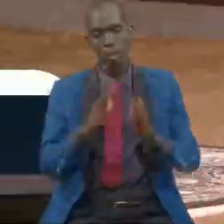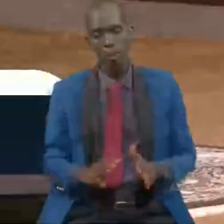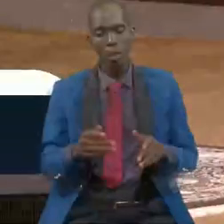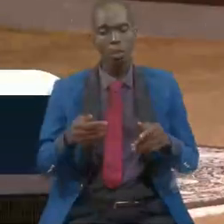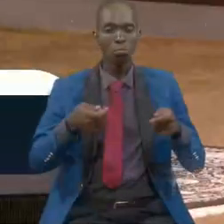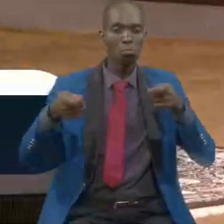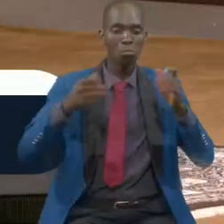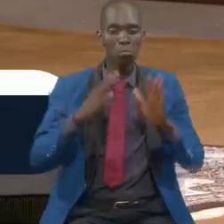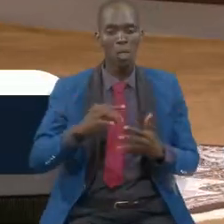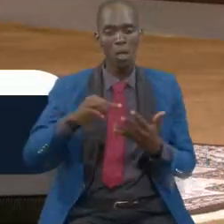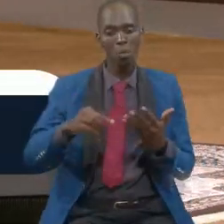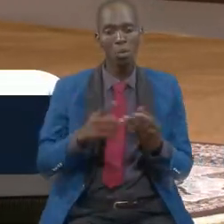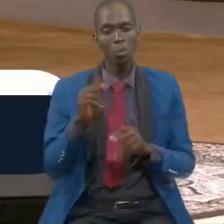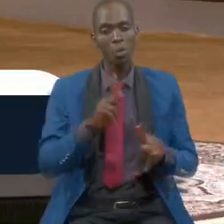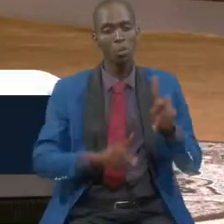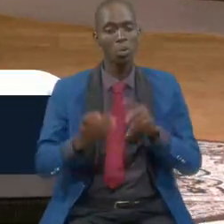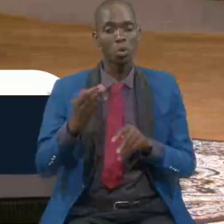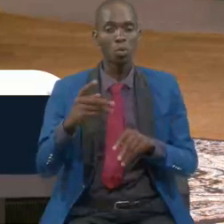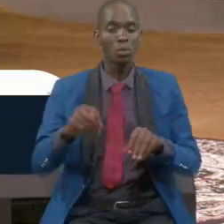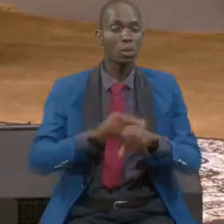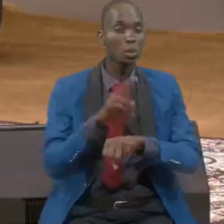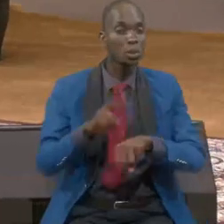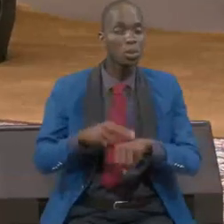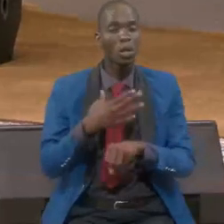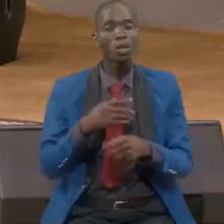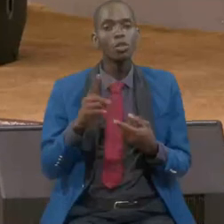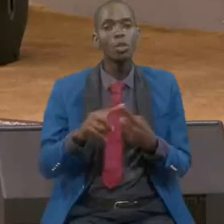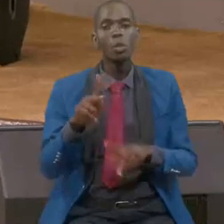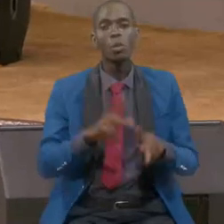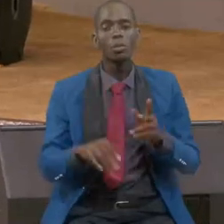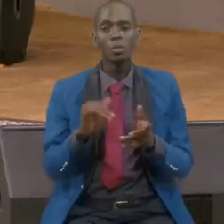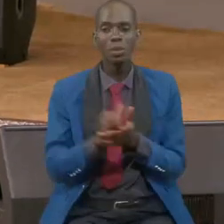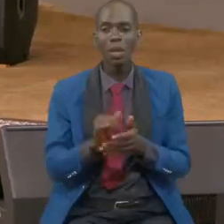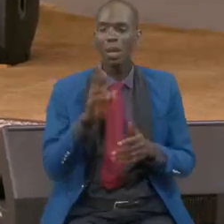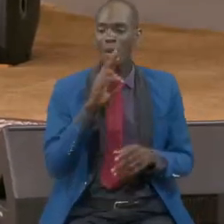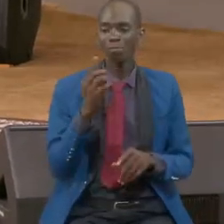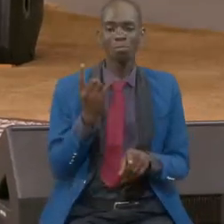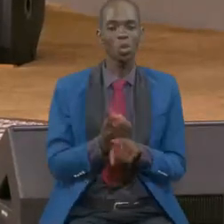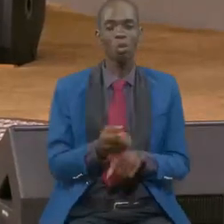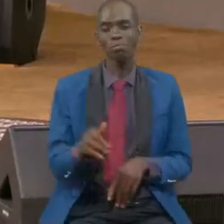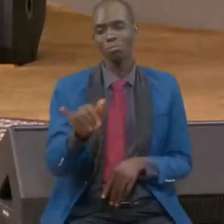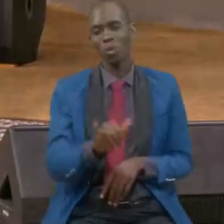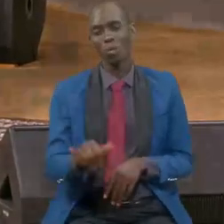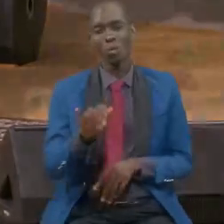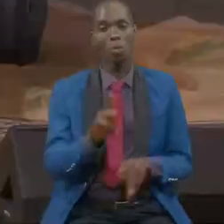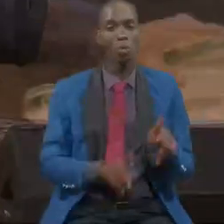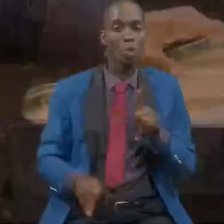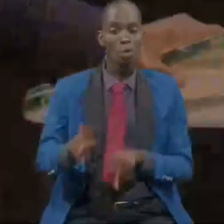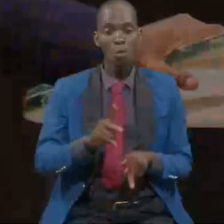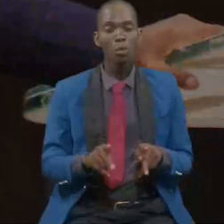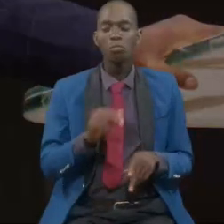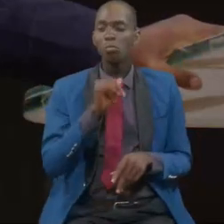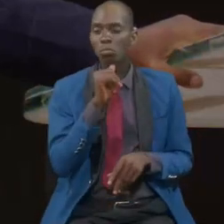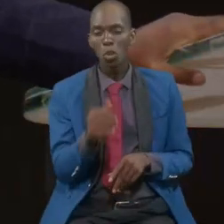dirigeants, parmi les gens de la nation, et pour ceux qui sont les paysans, les gens ordinaires,